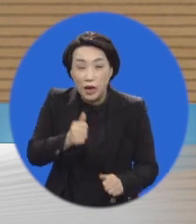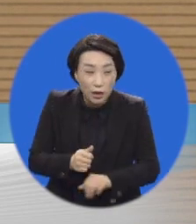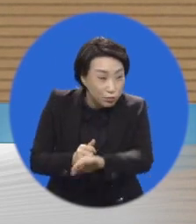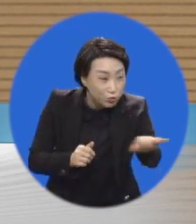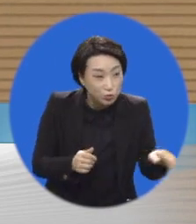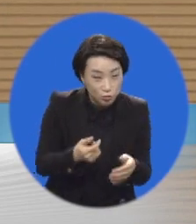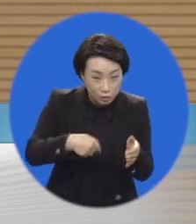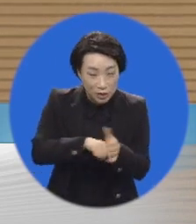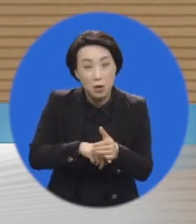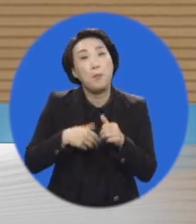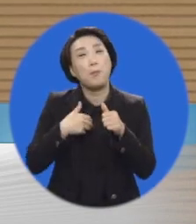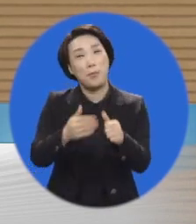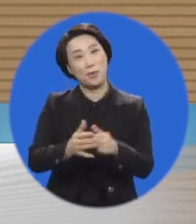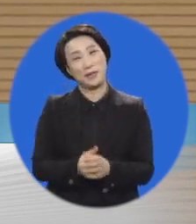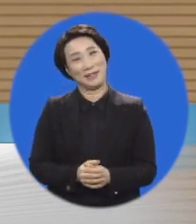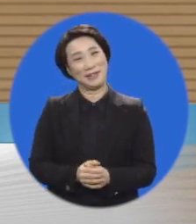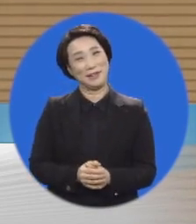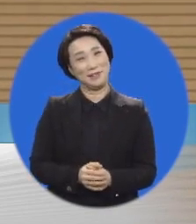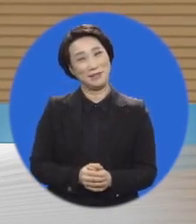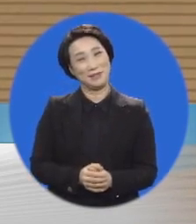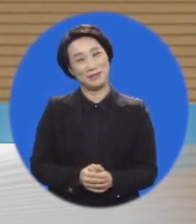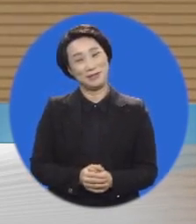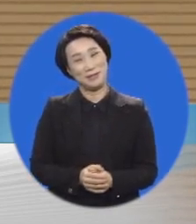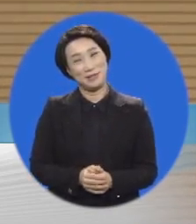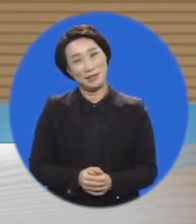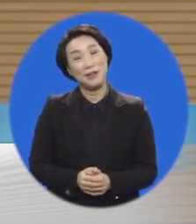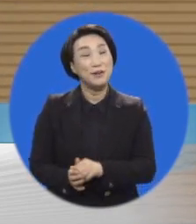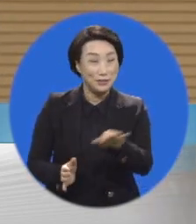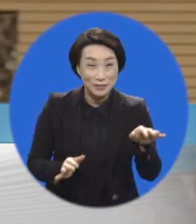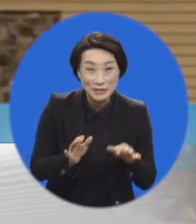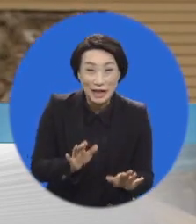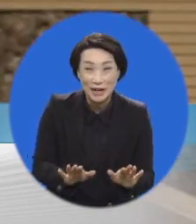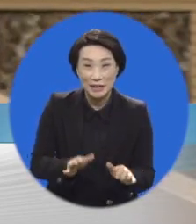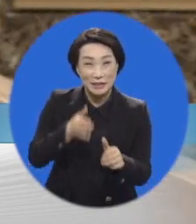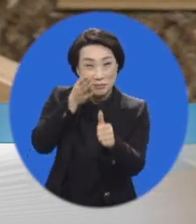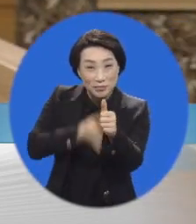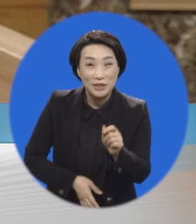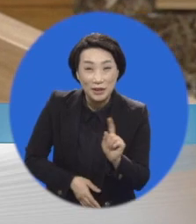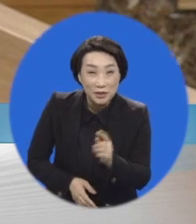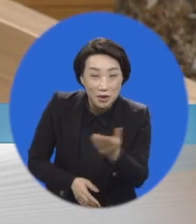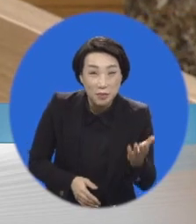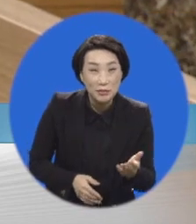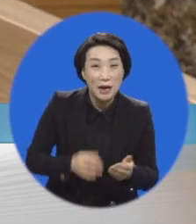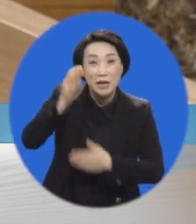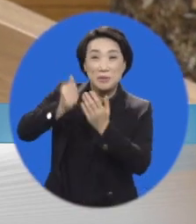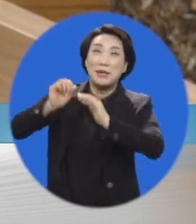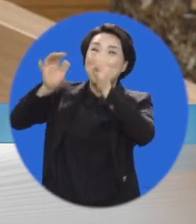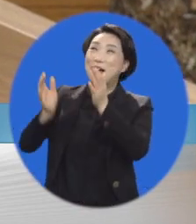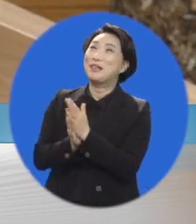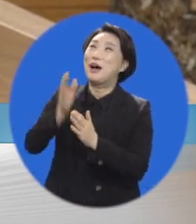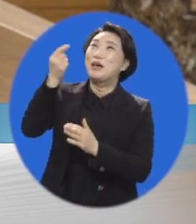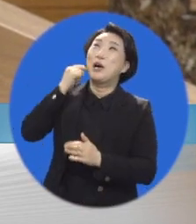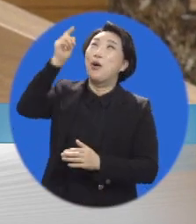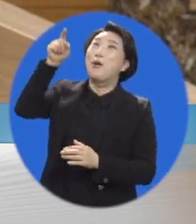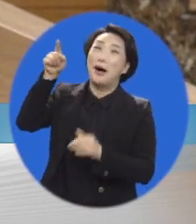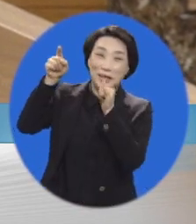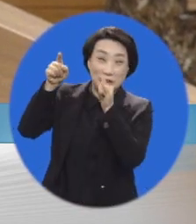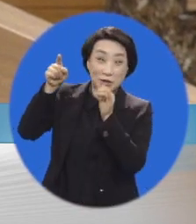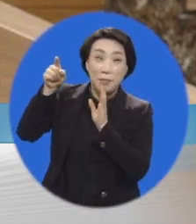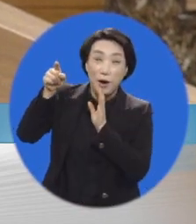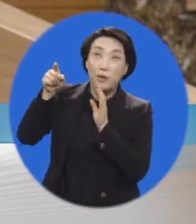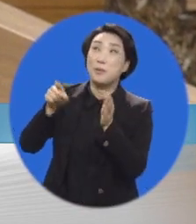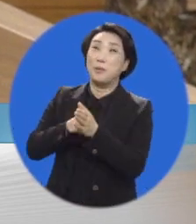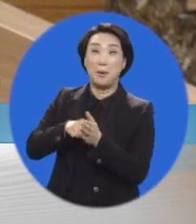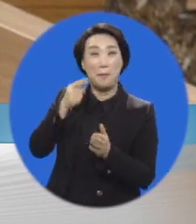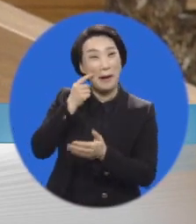위해서 보냈다고 하지 않아요, 여러분? 우리가 간절히 비옵나니 하늘의 그 찬란한 영광이